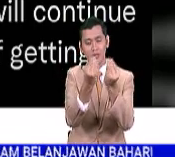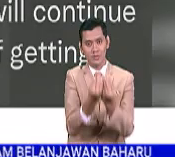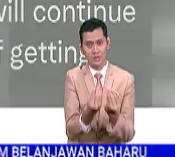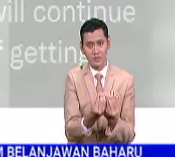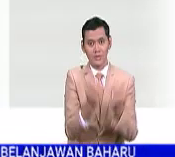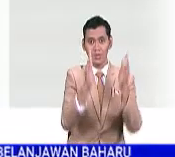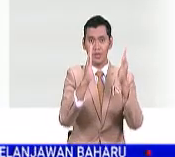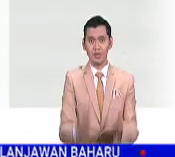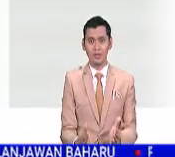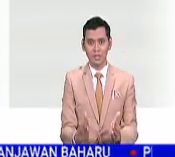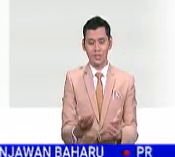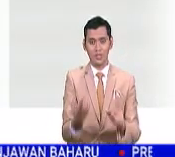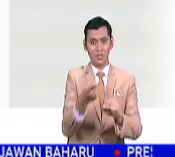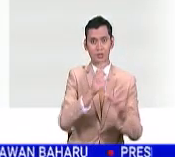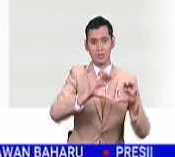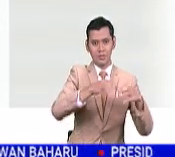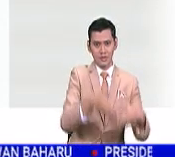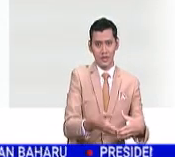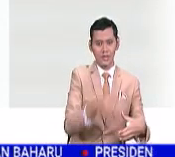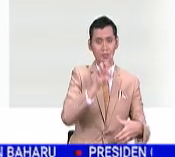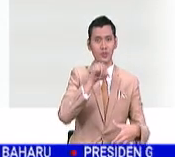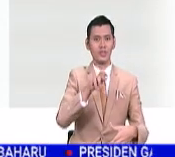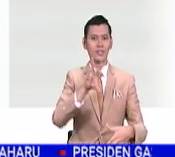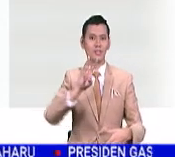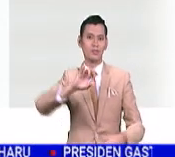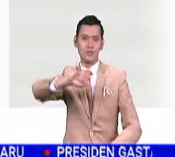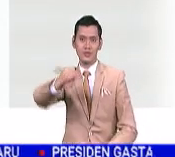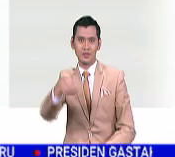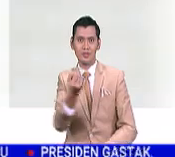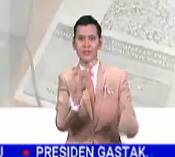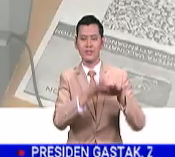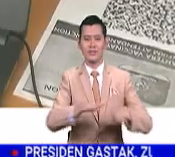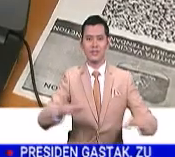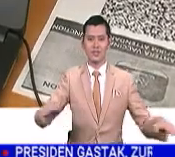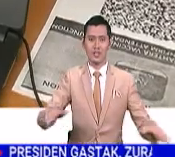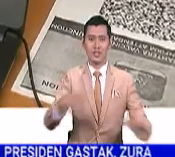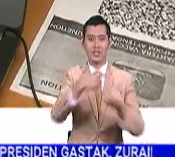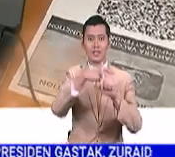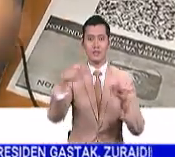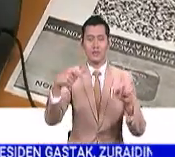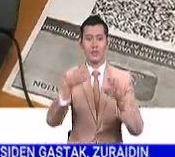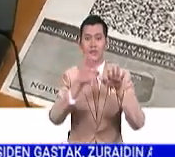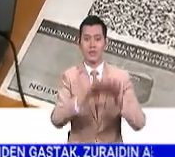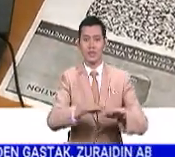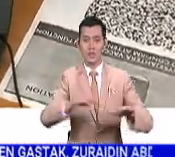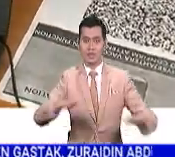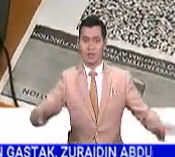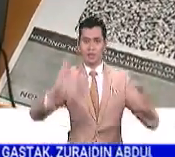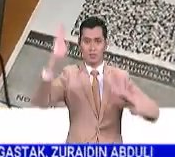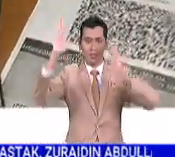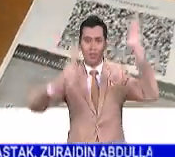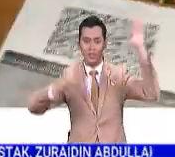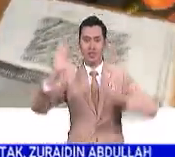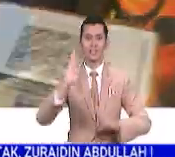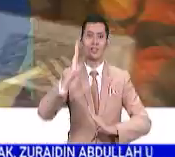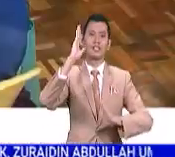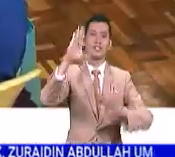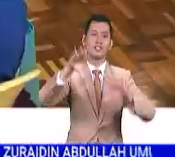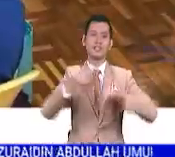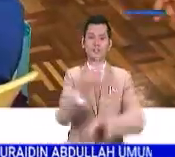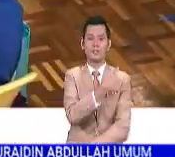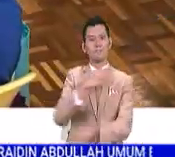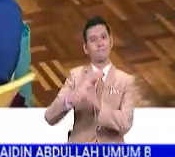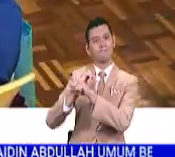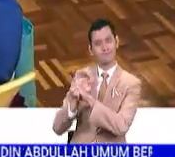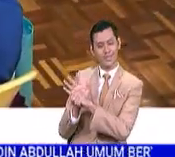keseluruhan kohort 3.6 juta kanak-kanak. Beliau berharap hampir separuh daripada kanak-kanak di Malaysia akan mendapatkan